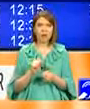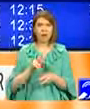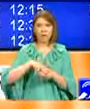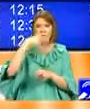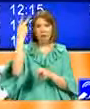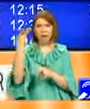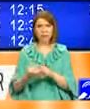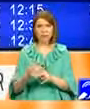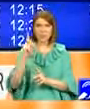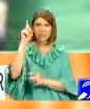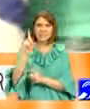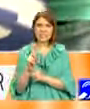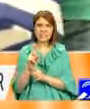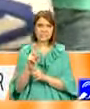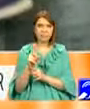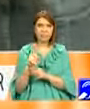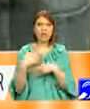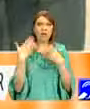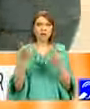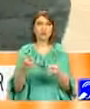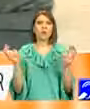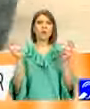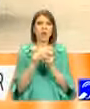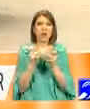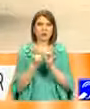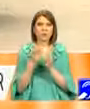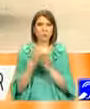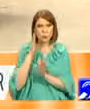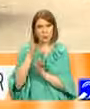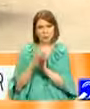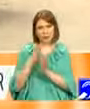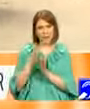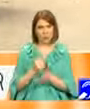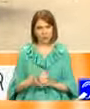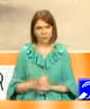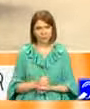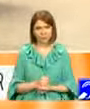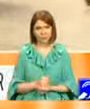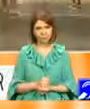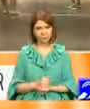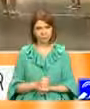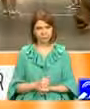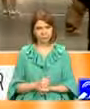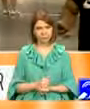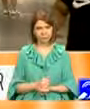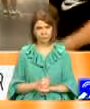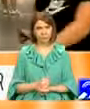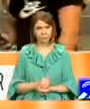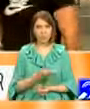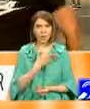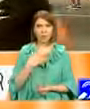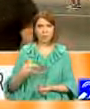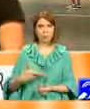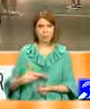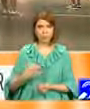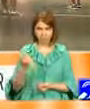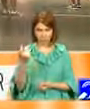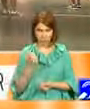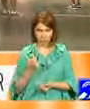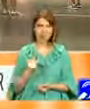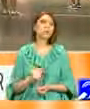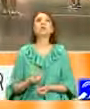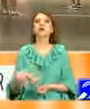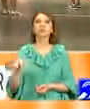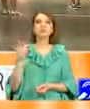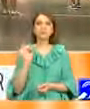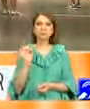pământ stâlpii care asigurau alimentarea cu energie electrică a magistralei București, în special